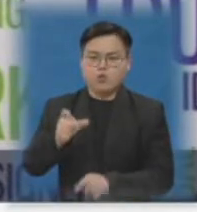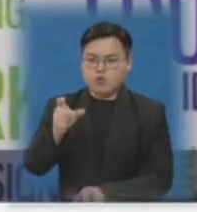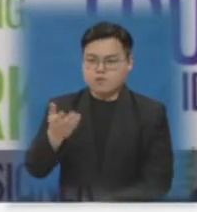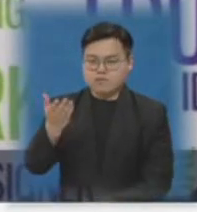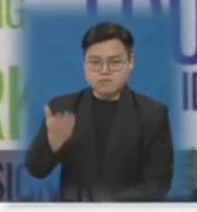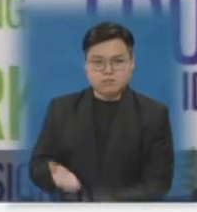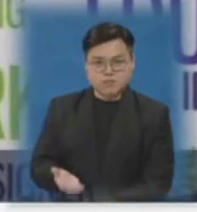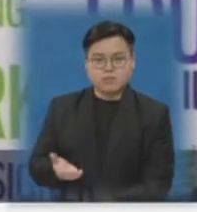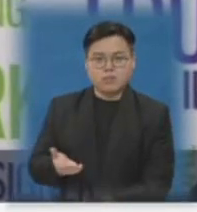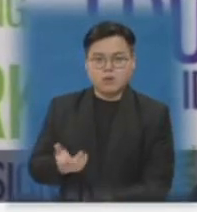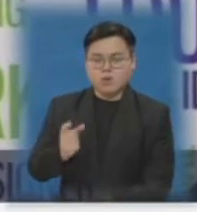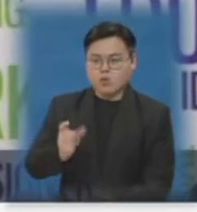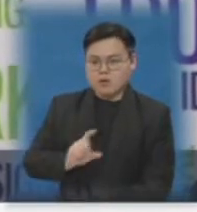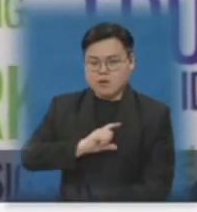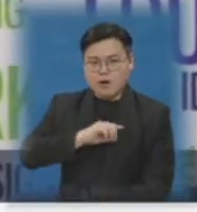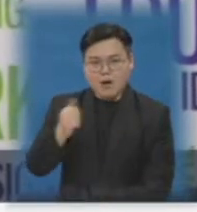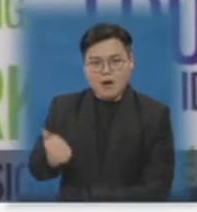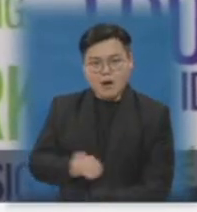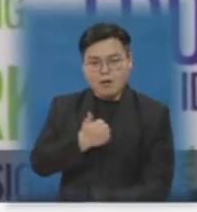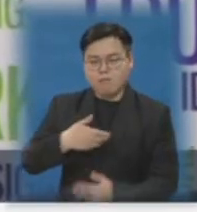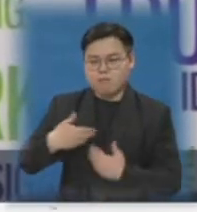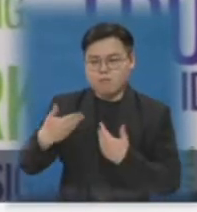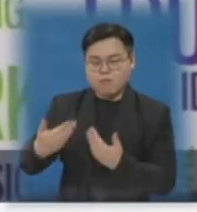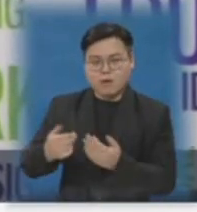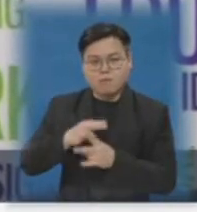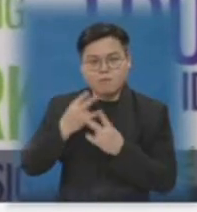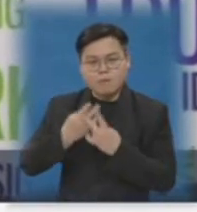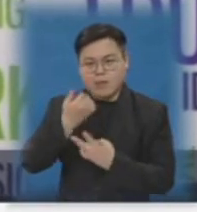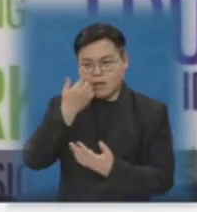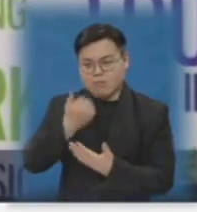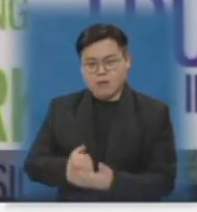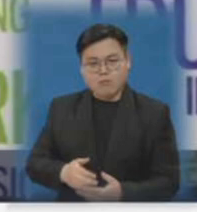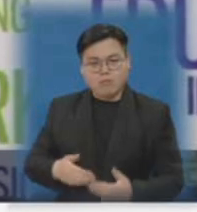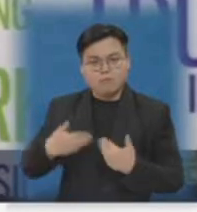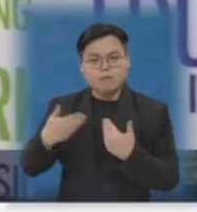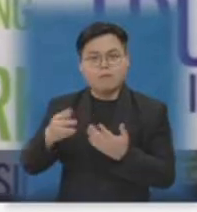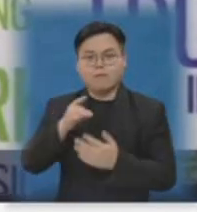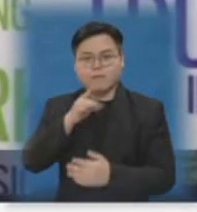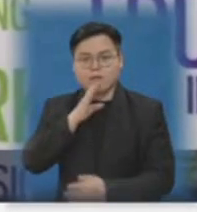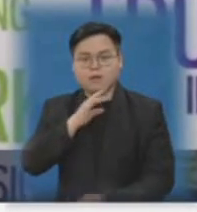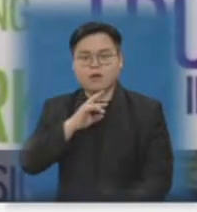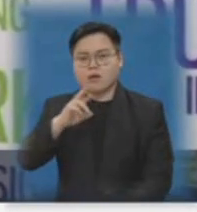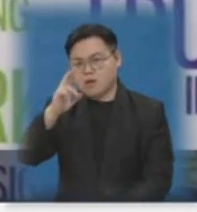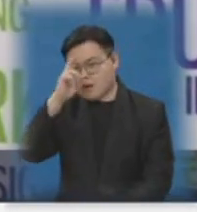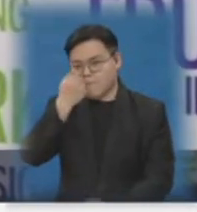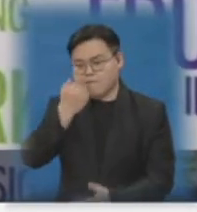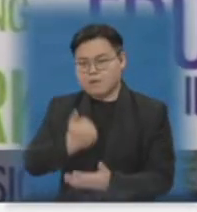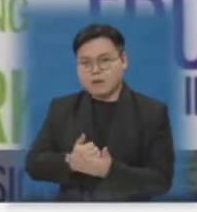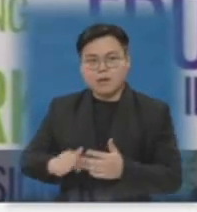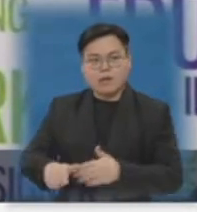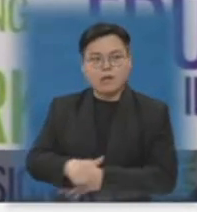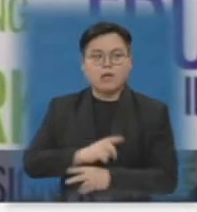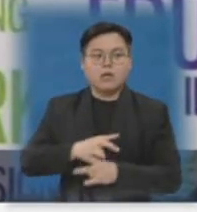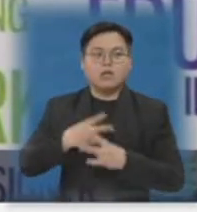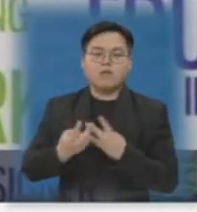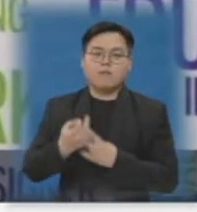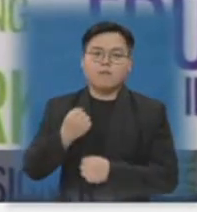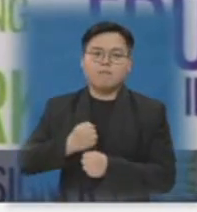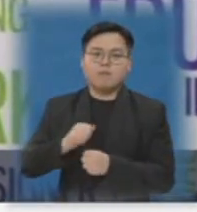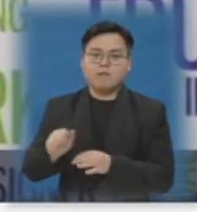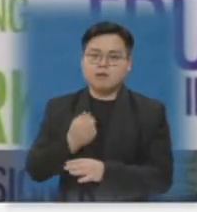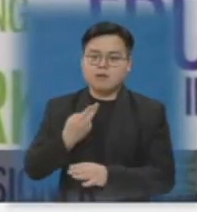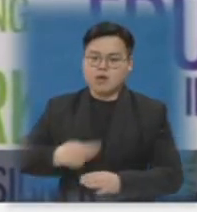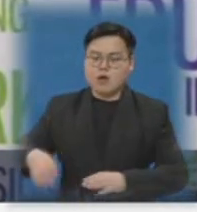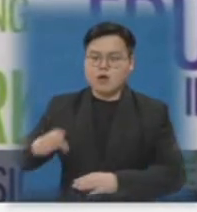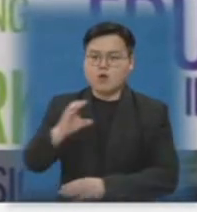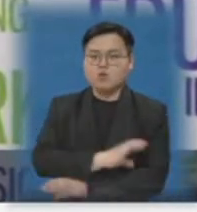нь хүний эрхийг хангах, нийгмийн баталгааг нь хангахад илүү бид одоо яам тамгын газар болон нийгмийн ажил бэлтгэдэг ихтэй сургуулиуд